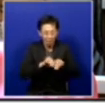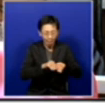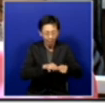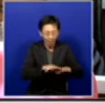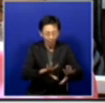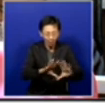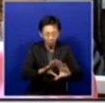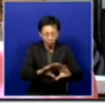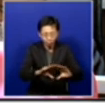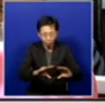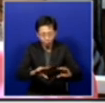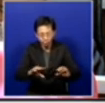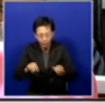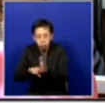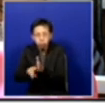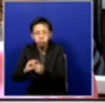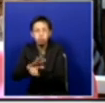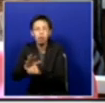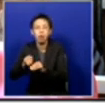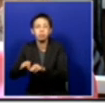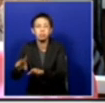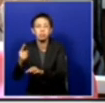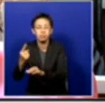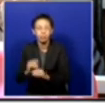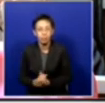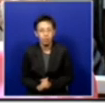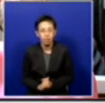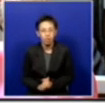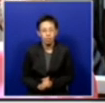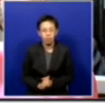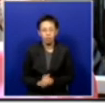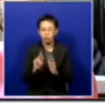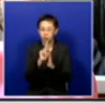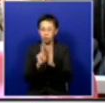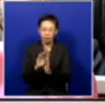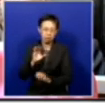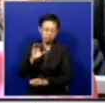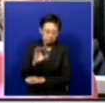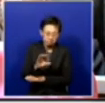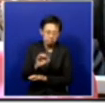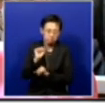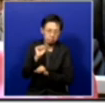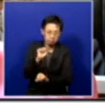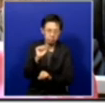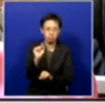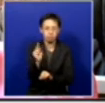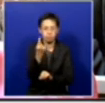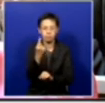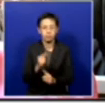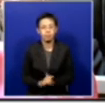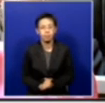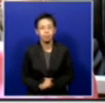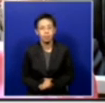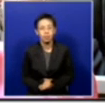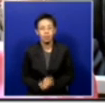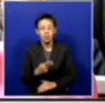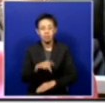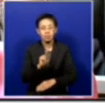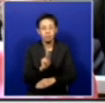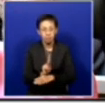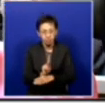ใช้มาตรการการเข้มงวดบางมาตรการอีกครั้งหนึ่งท่านประธานที่เคารพครับสำหรับในประเทศไท